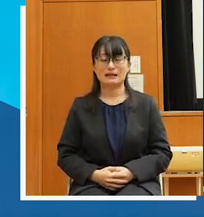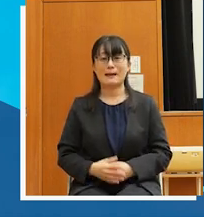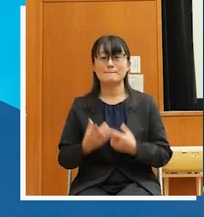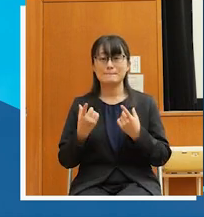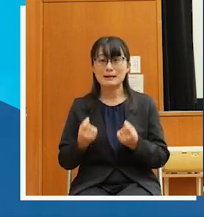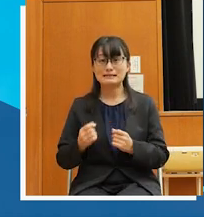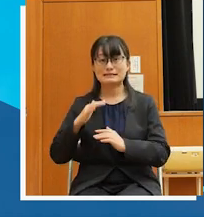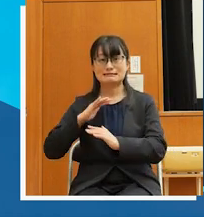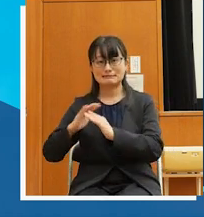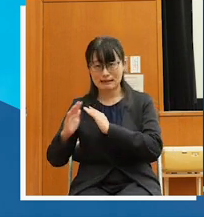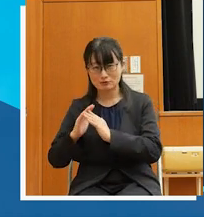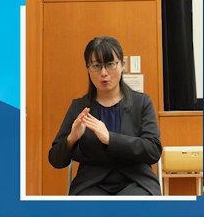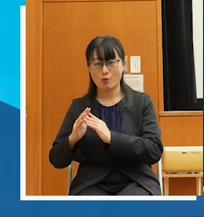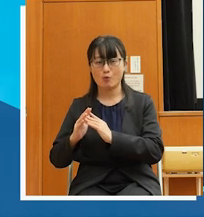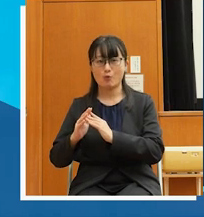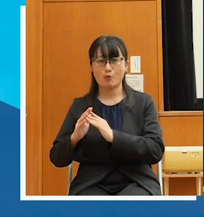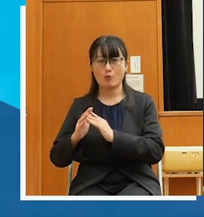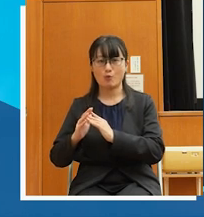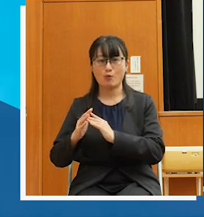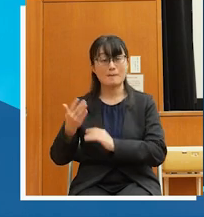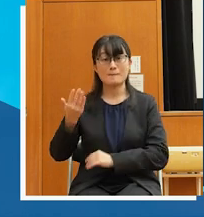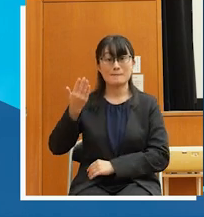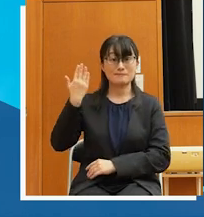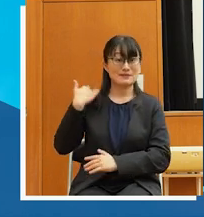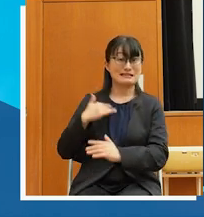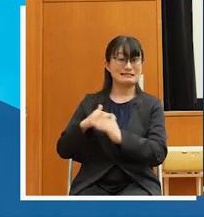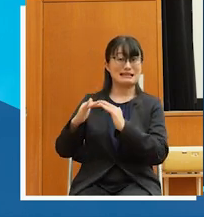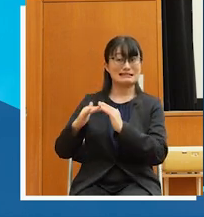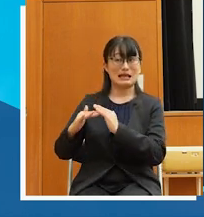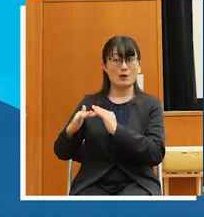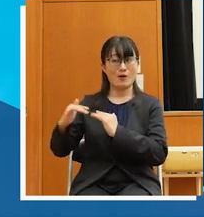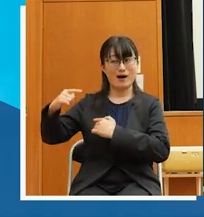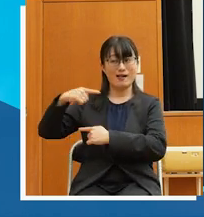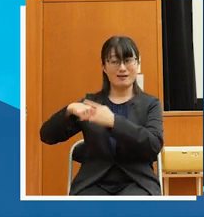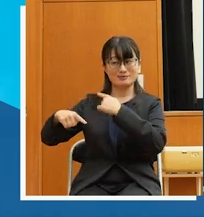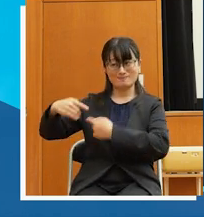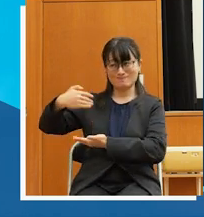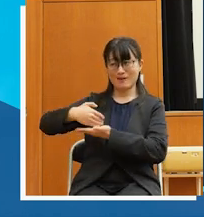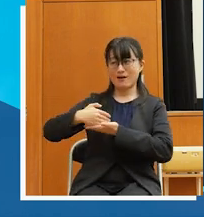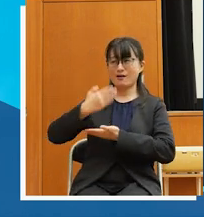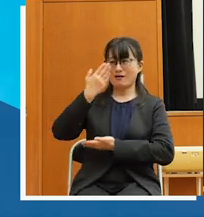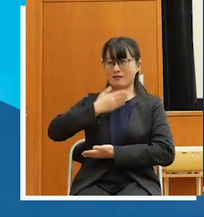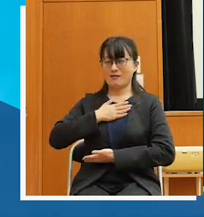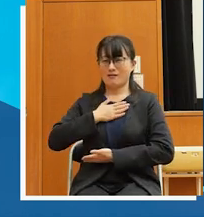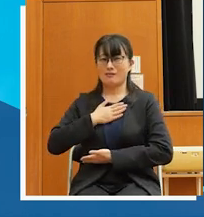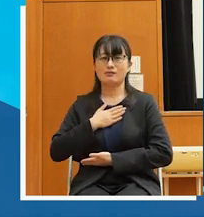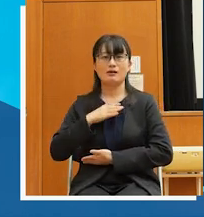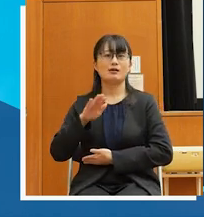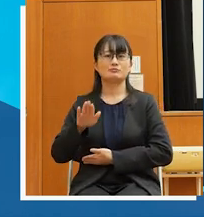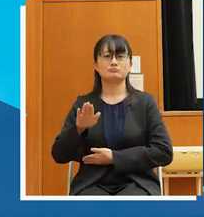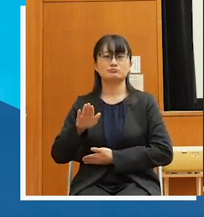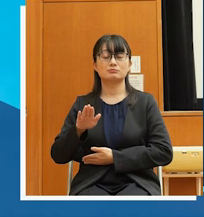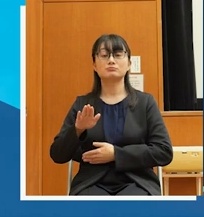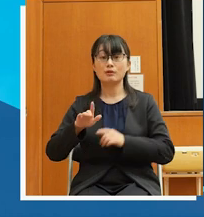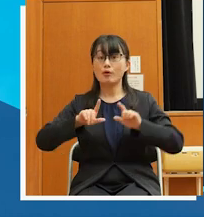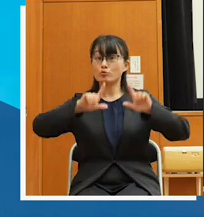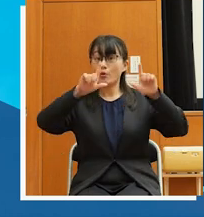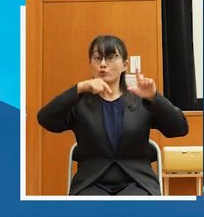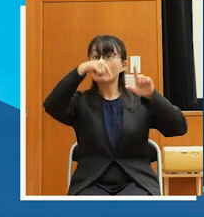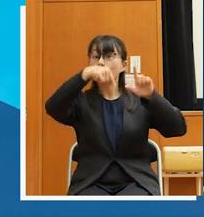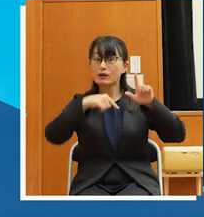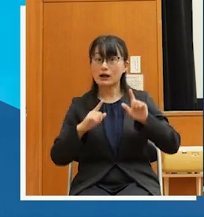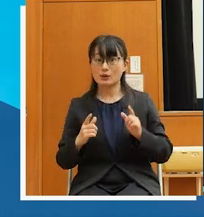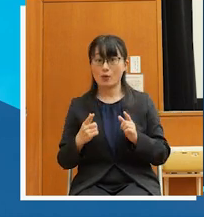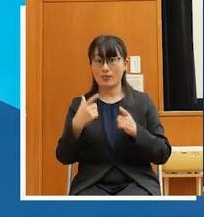だったりとかもうさっきの戦争のお話を聞いてるのが一番私大きいんですけど東京の大学に来て何度か学校のところ